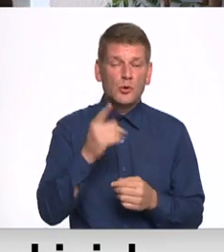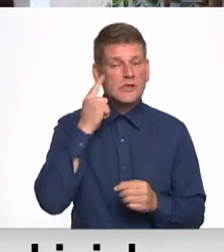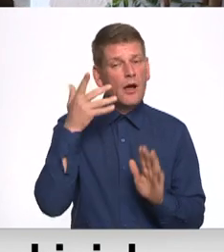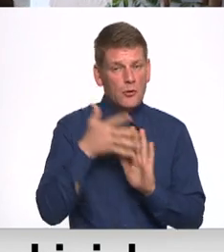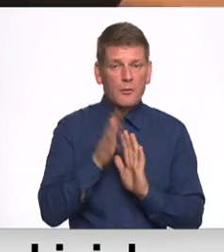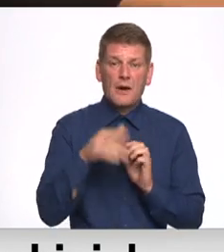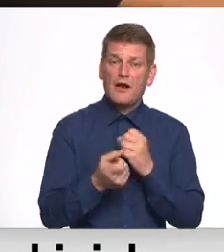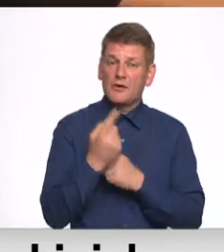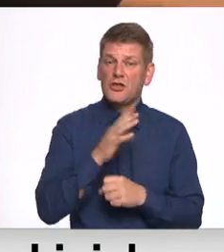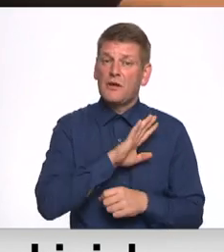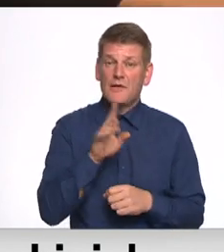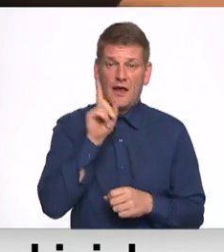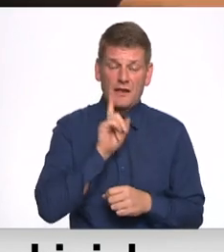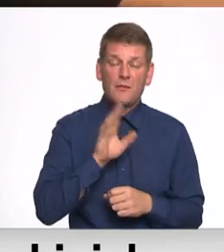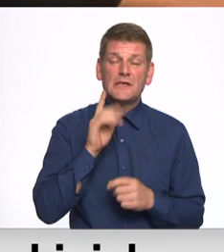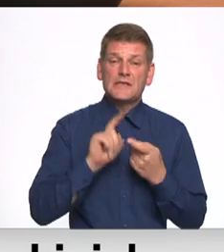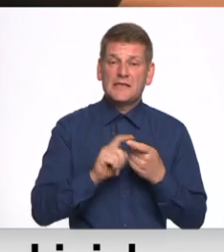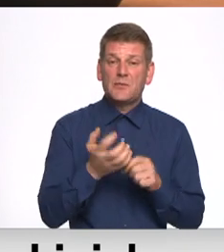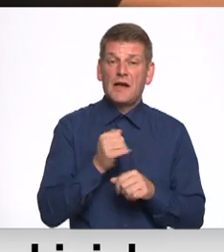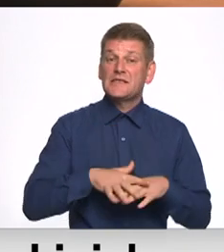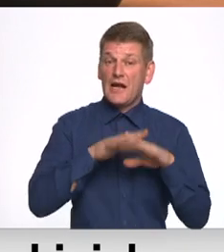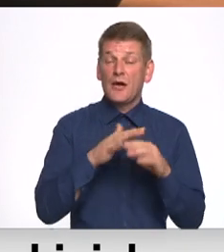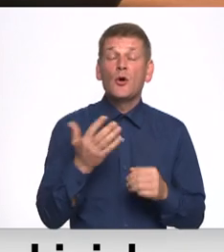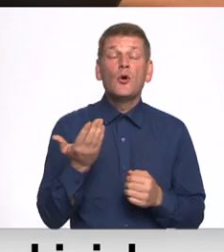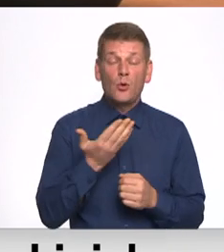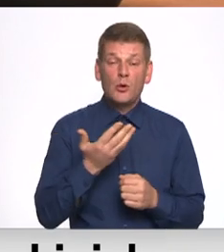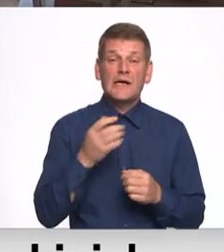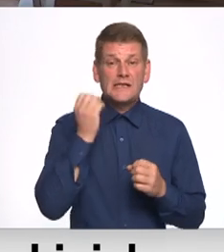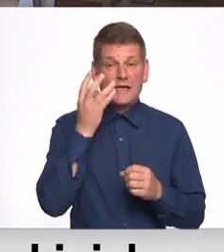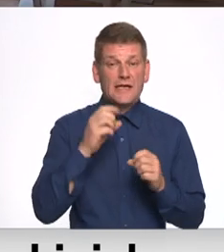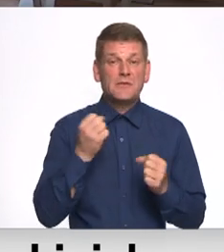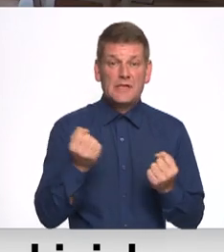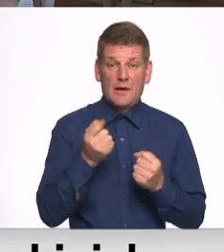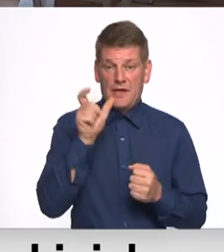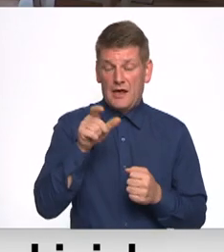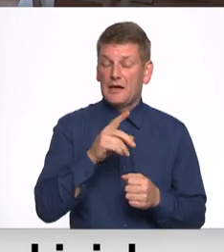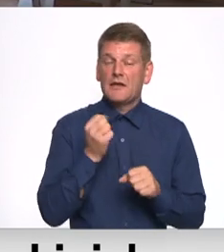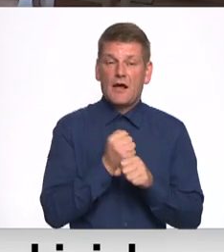saprotošiem par radītajām nērtībām saistībā ar streiku, kura laikā izglītības darbinieki darbā neieradīsies.